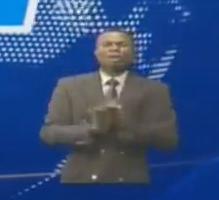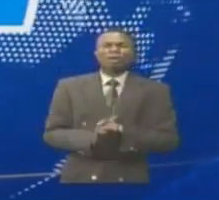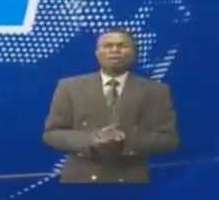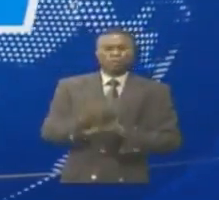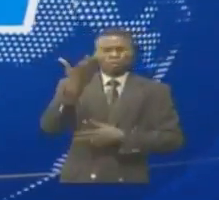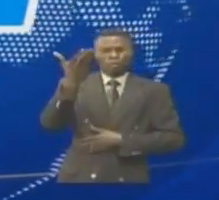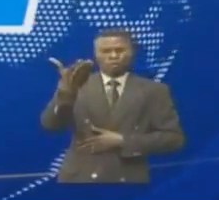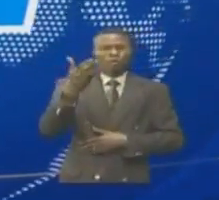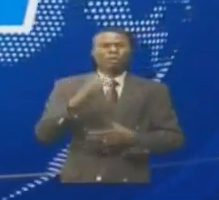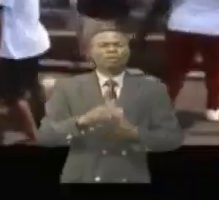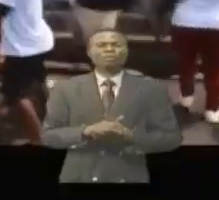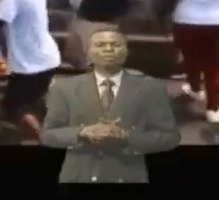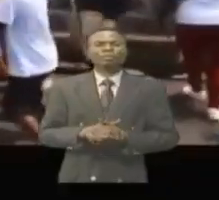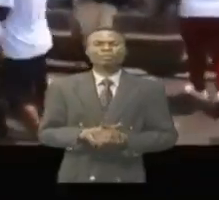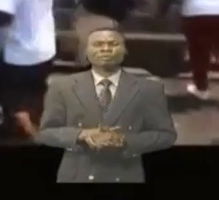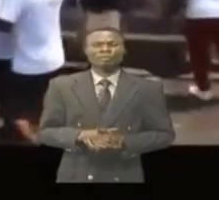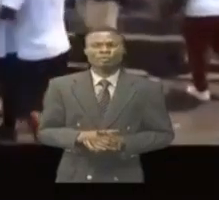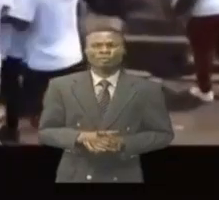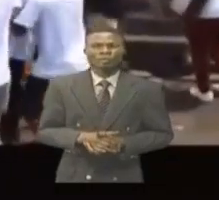a signé ce reportage.